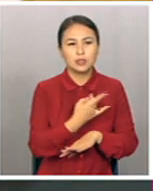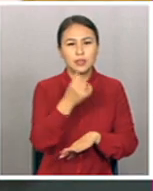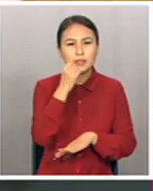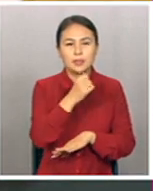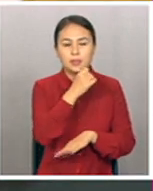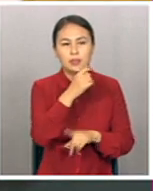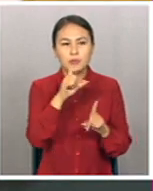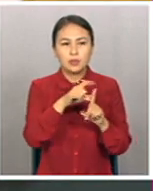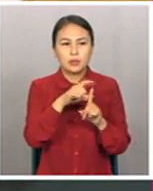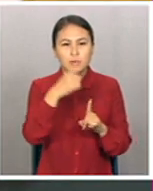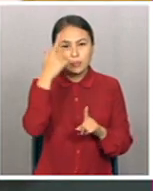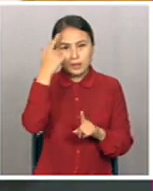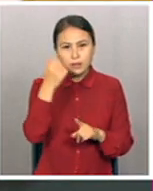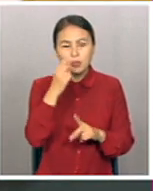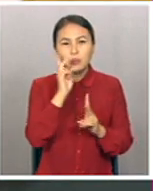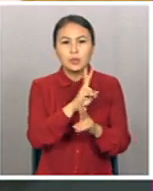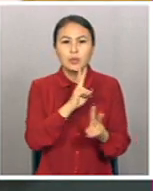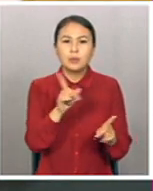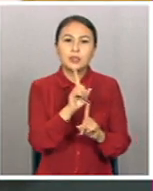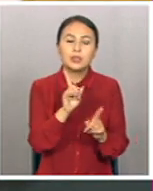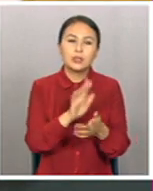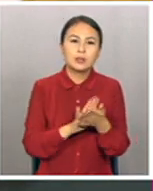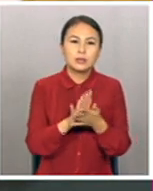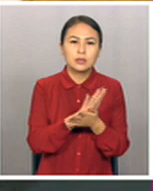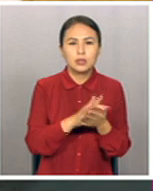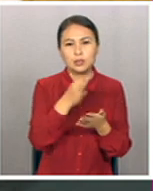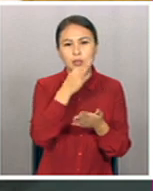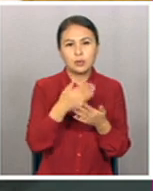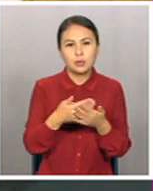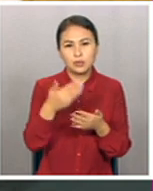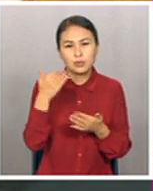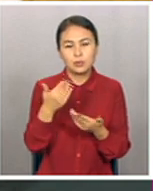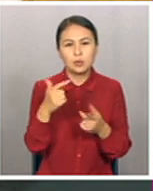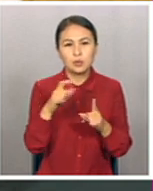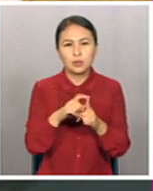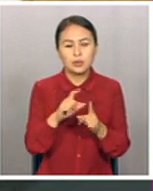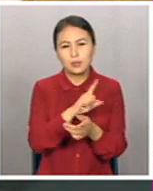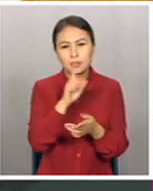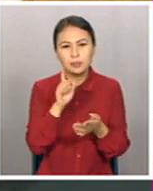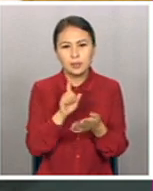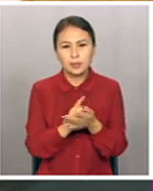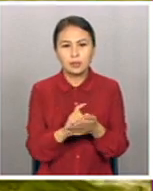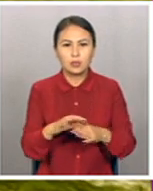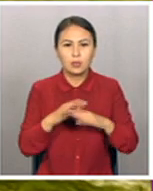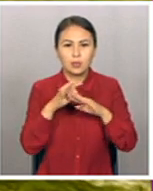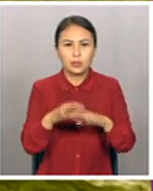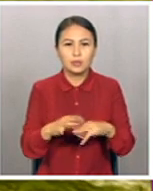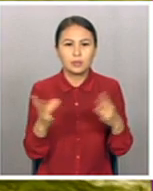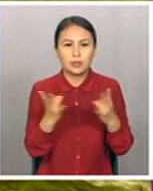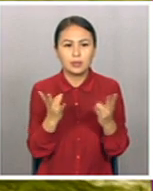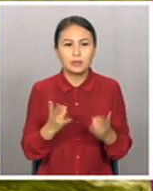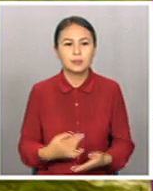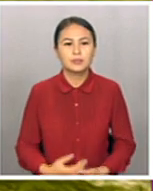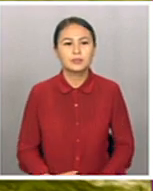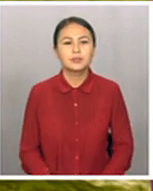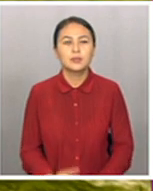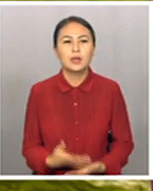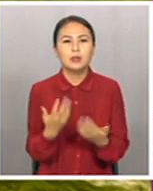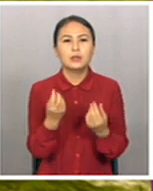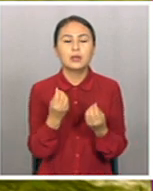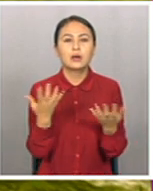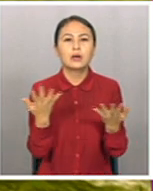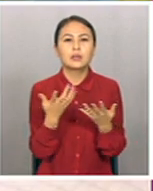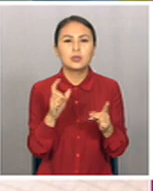білесің. Біреуден бір нәрсе сұрамас бұрын, бұл сөзді міндетті түрде қолдану керек. Тағы қандай сөздер